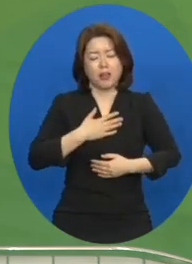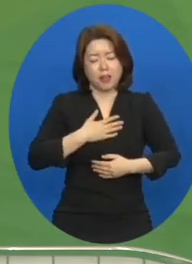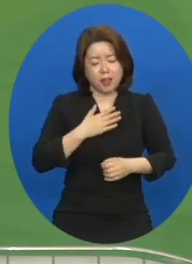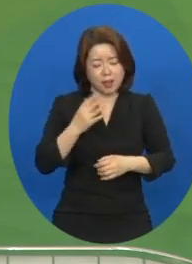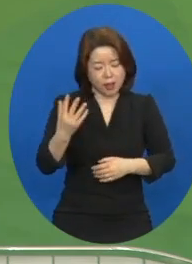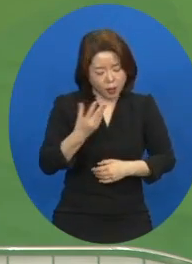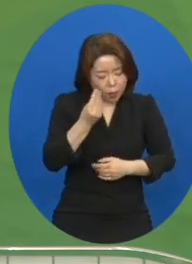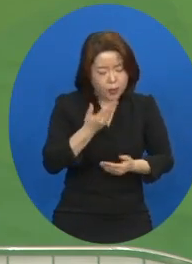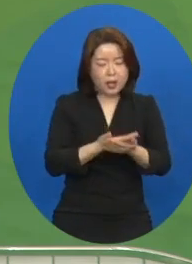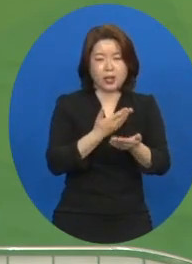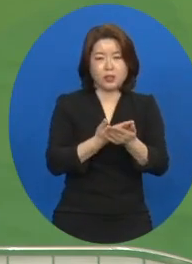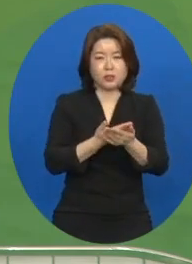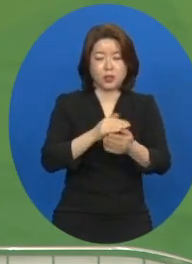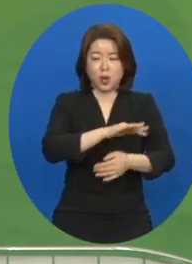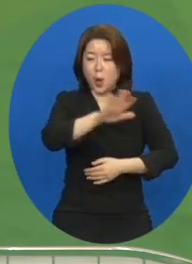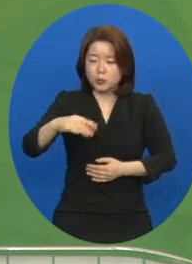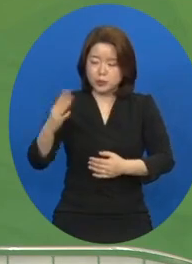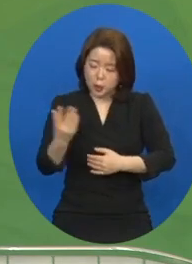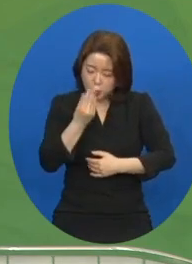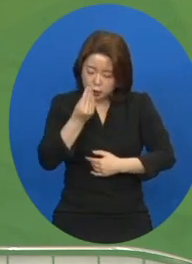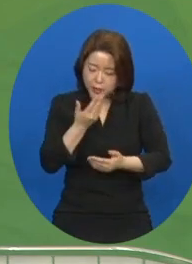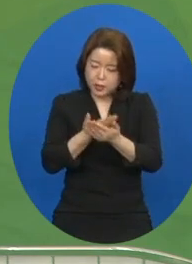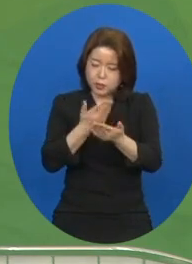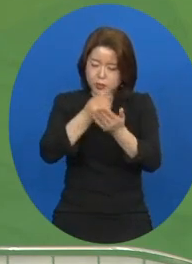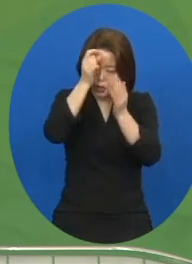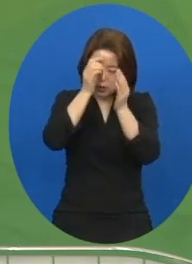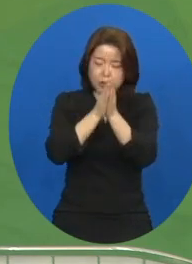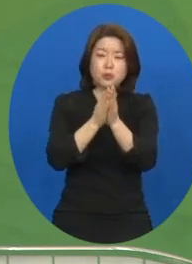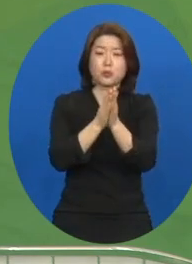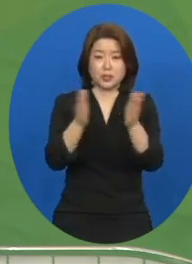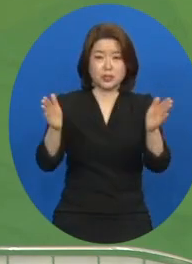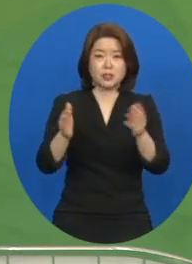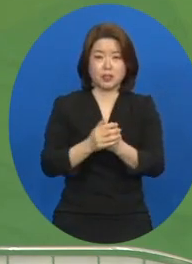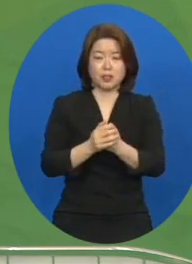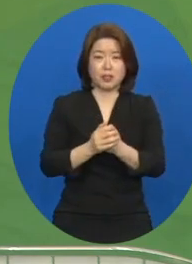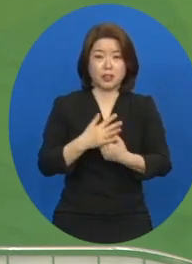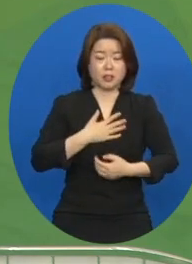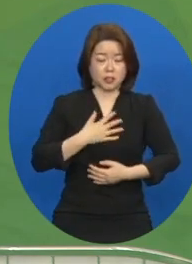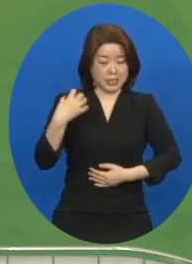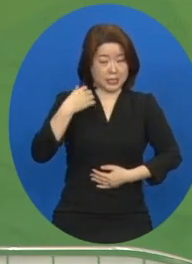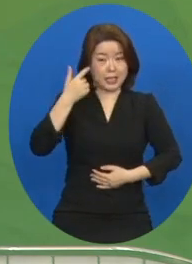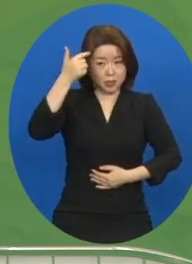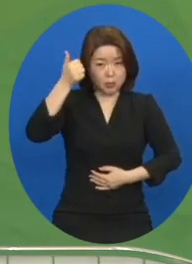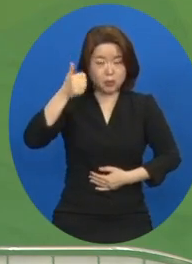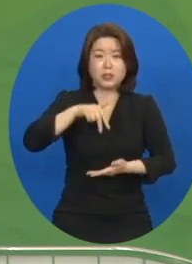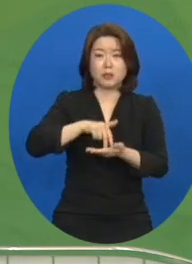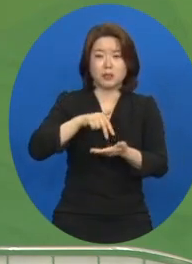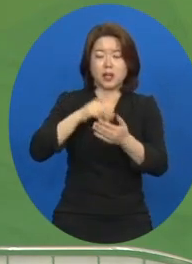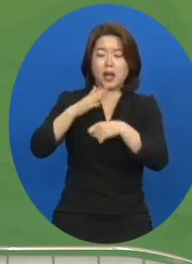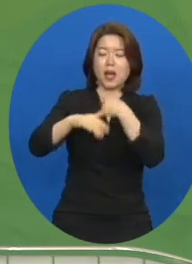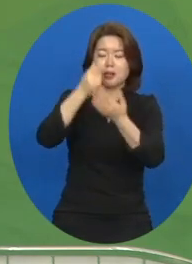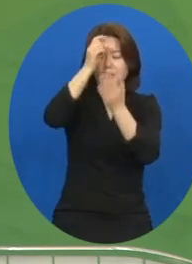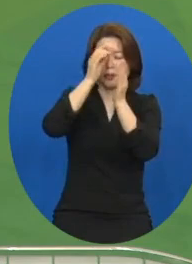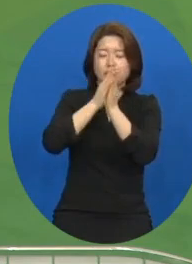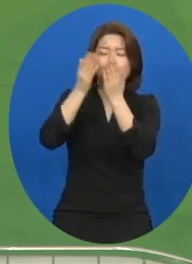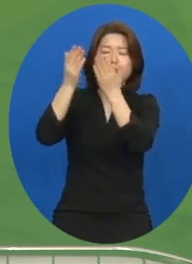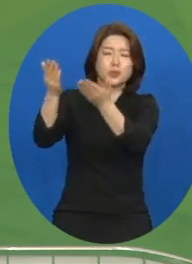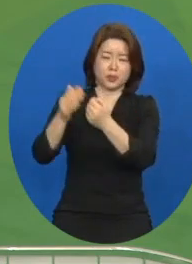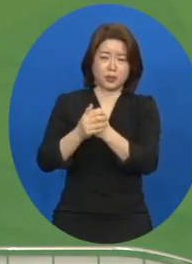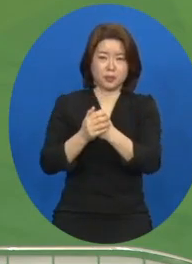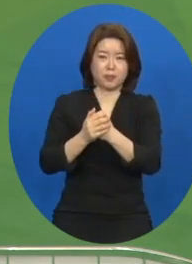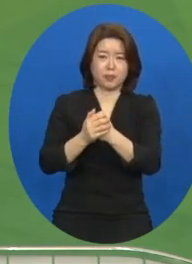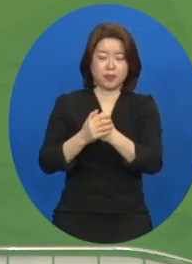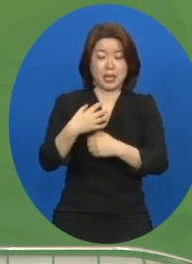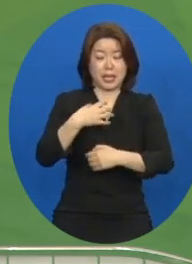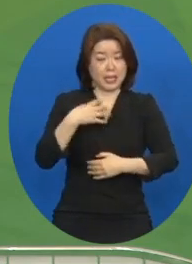해주세요. 그렇게 기도를 시작을 했습니다. 저는 담임 목사로서 하나님께 기도했어요. 하나님, 담임